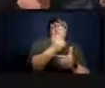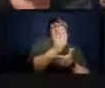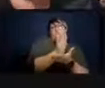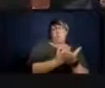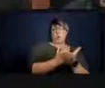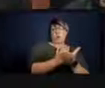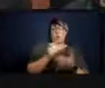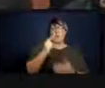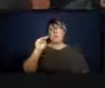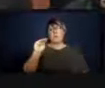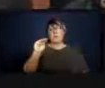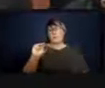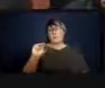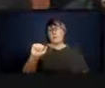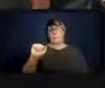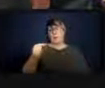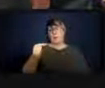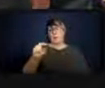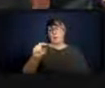نمط التغذية،